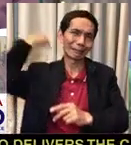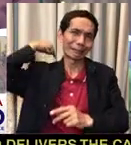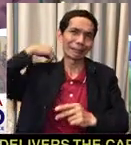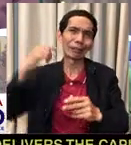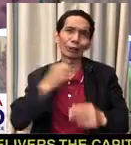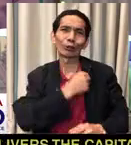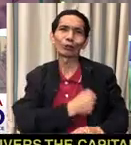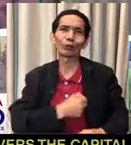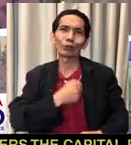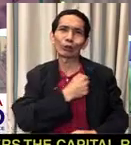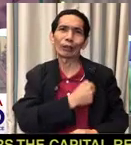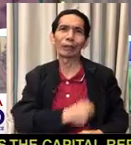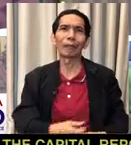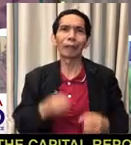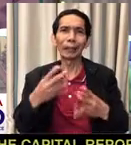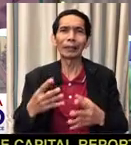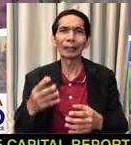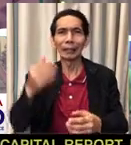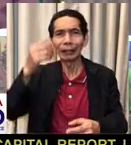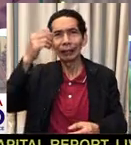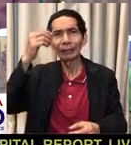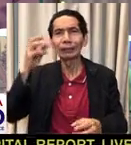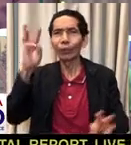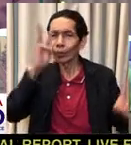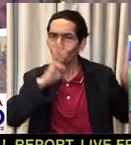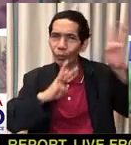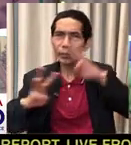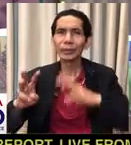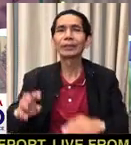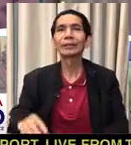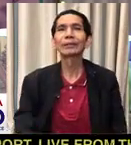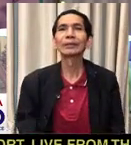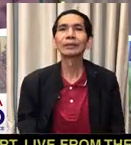Oh, pasensya na kayo. Ah. Marami nag-aalala kahapon.